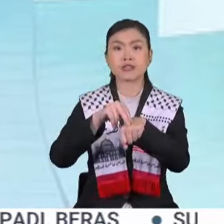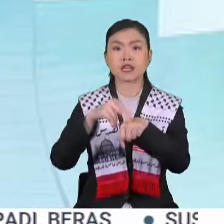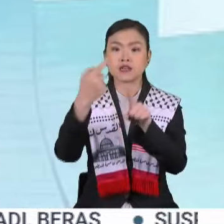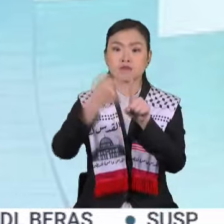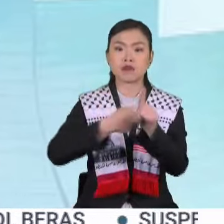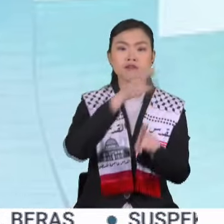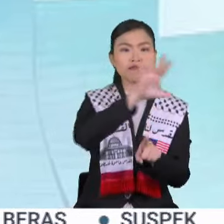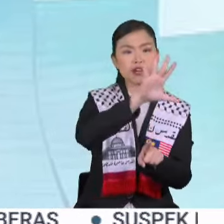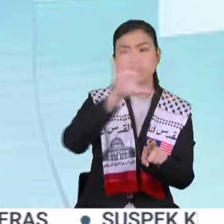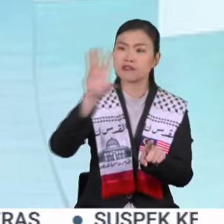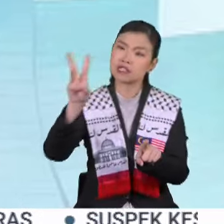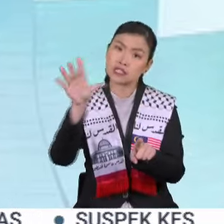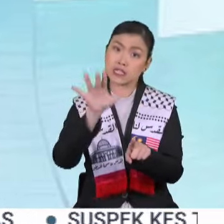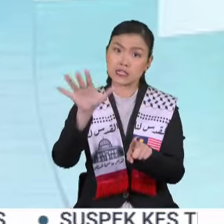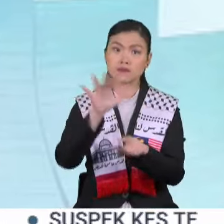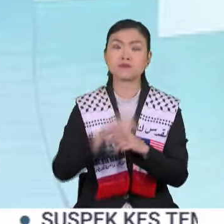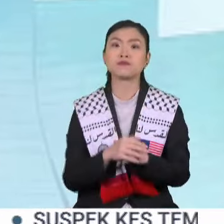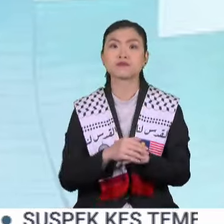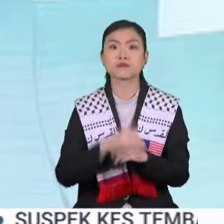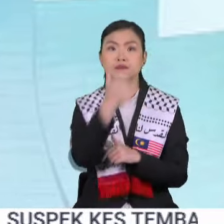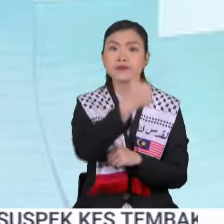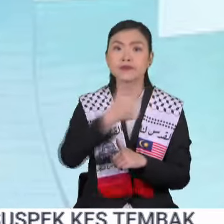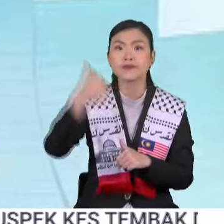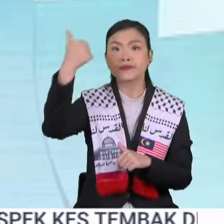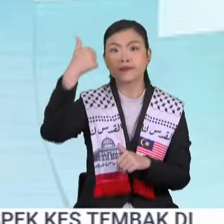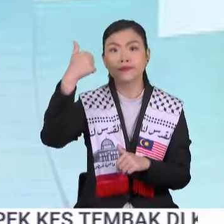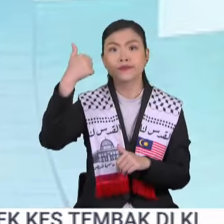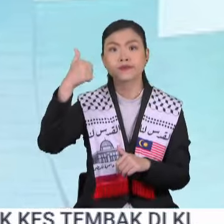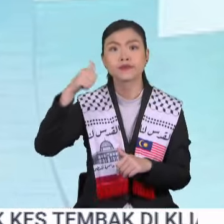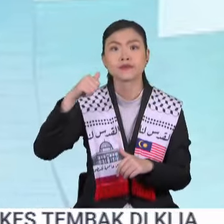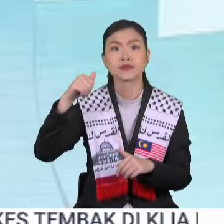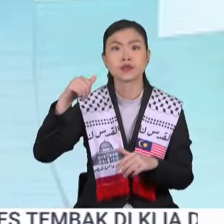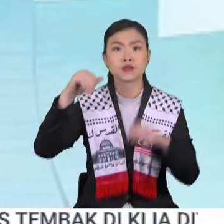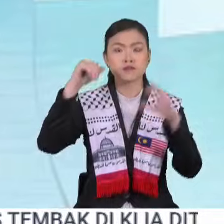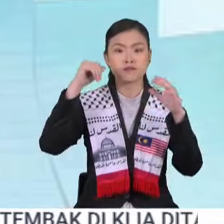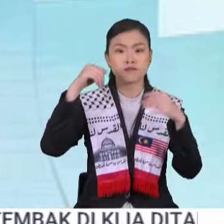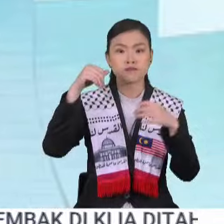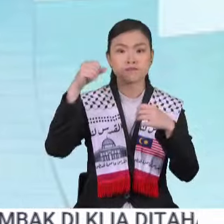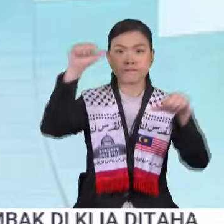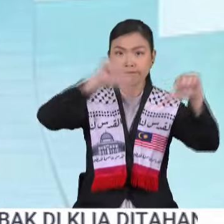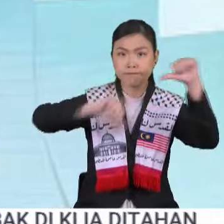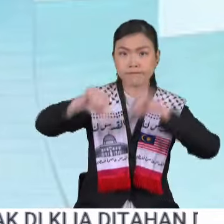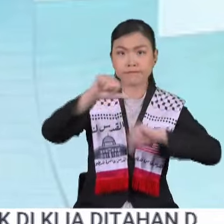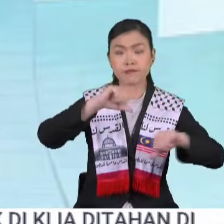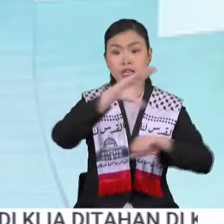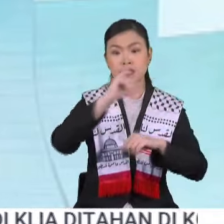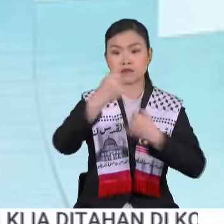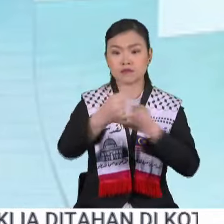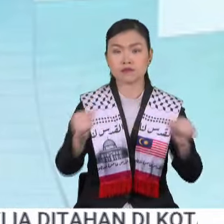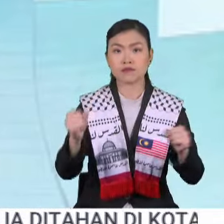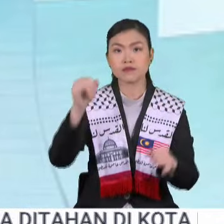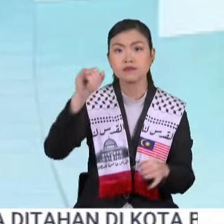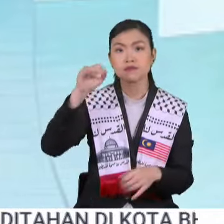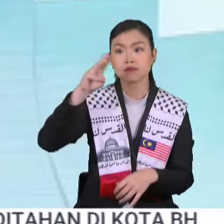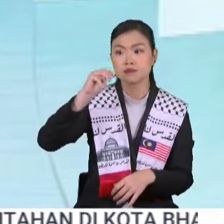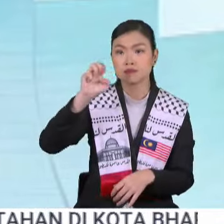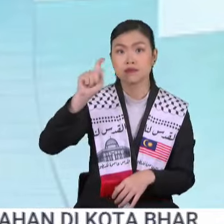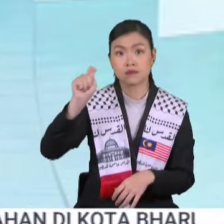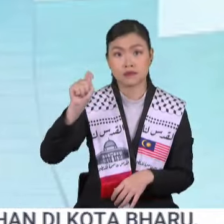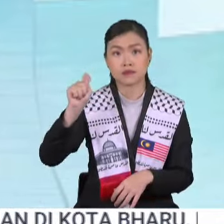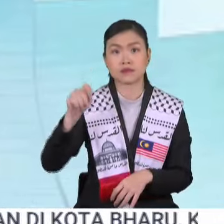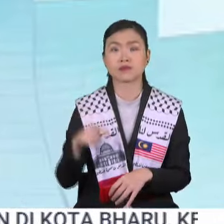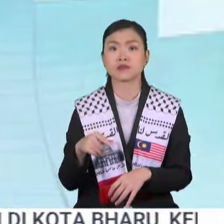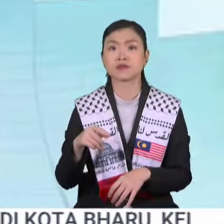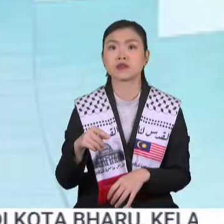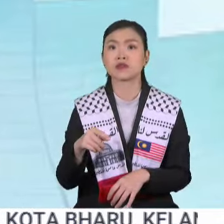Jun. Menurut pengarah bahagian Sains Atmosfera dan Pembenihan Awan, Jabatan Meteorologi Dr. Ahmad Fairuz Jamaluddin, fasa La